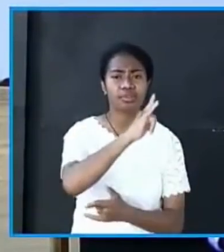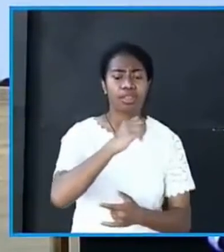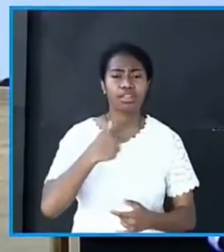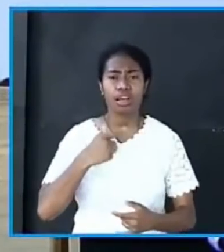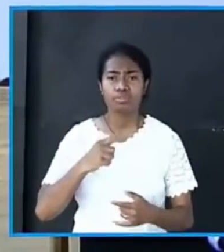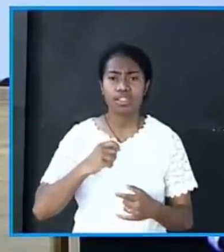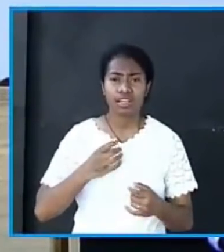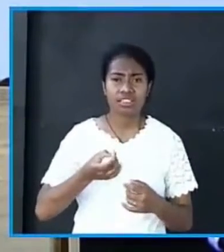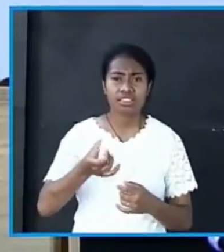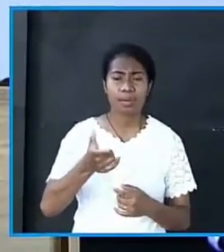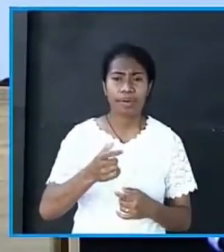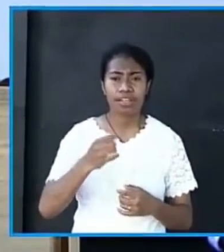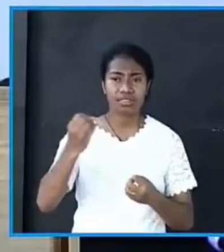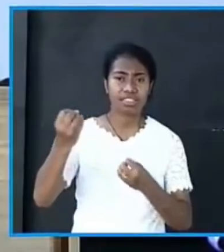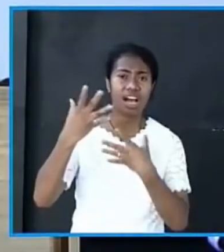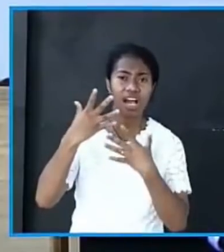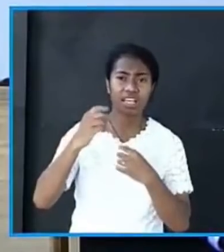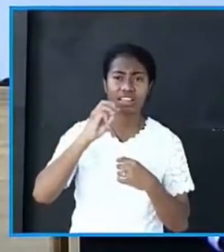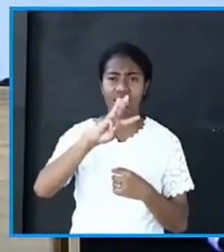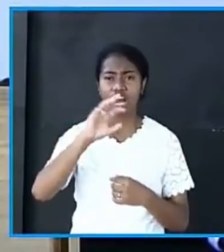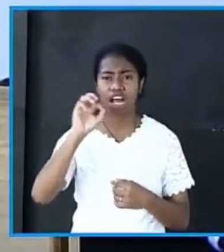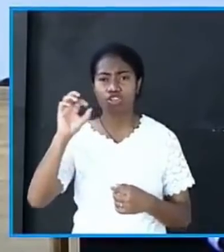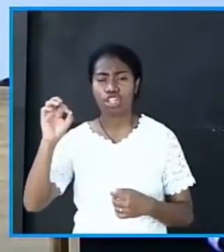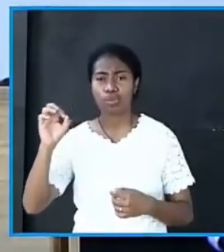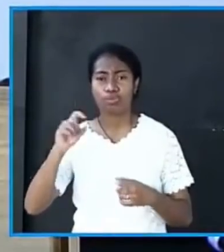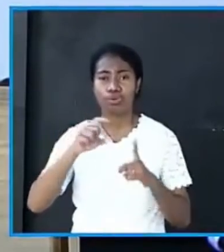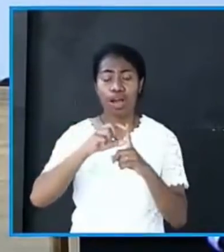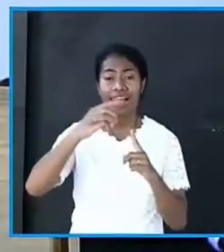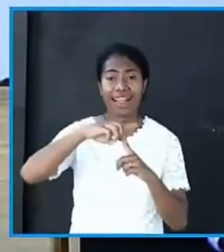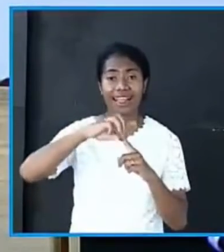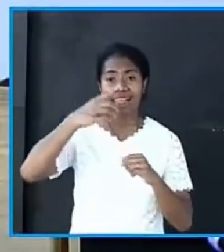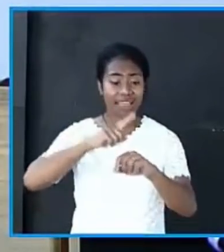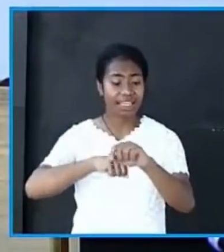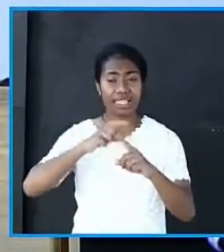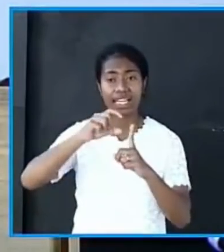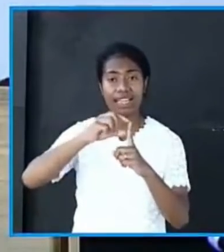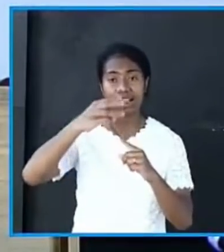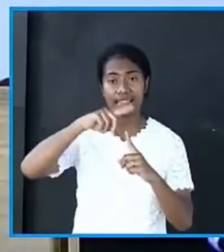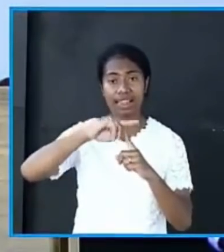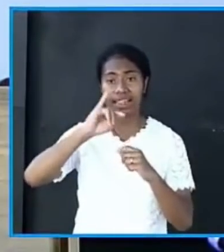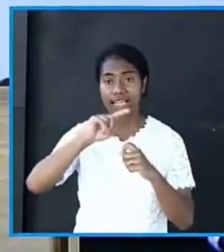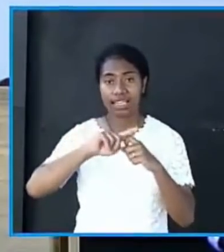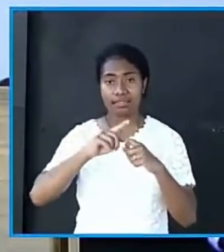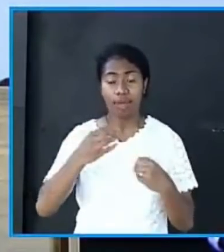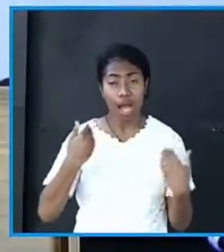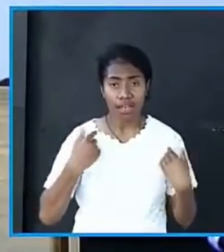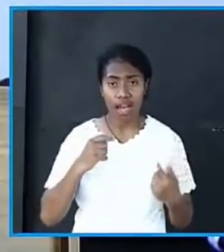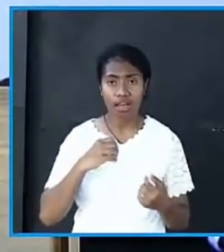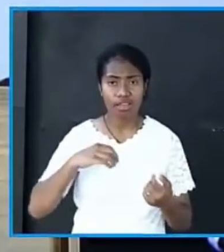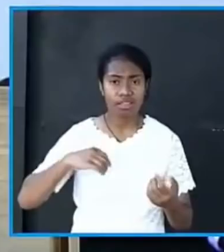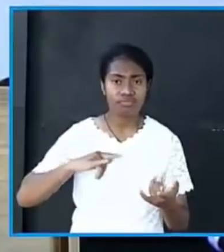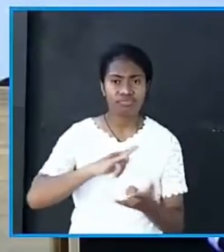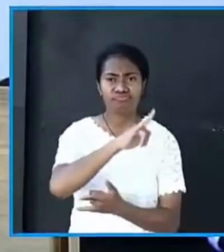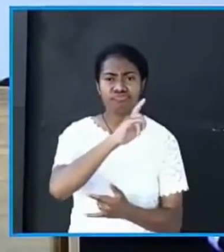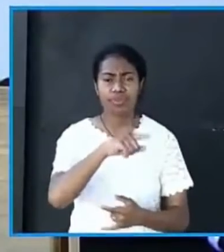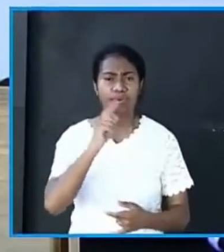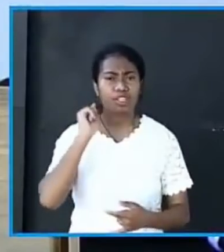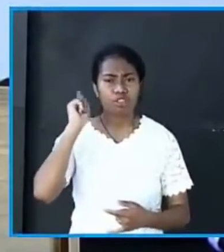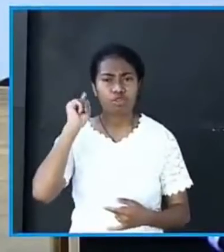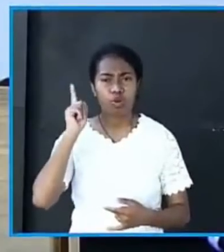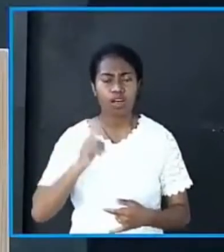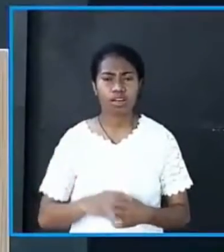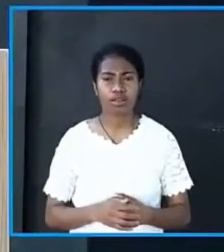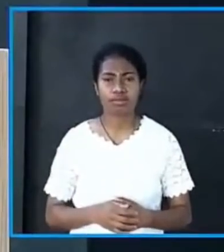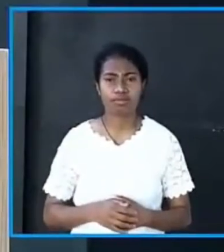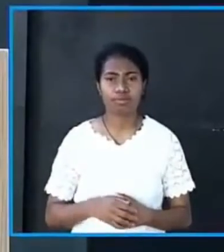cahaya belum ada 300.000 kilometer per detik kecepatan cahaya tapi kecepatan suara pesawat supersonik